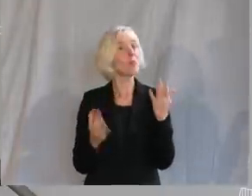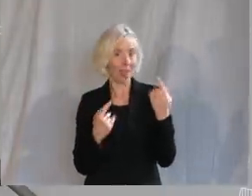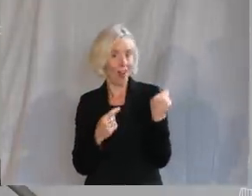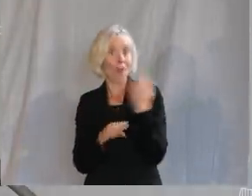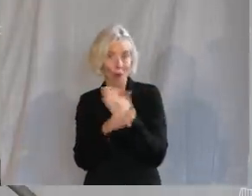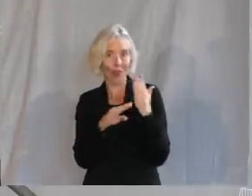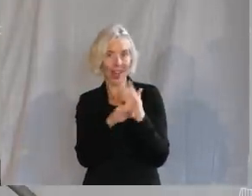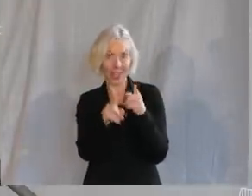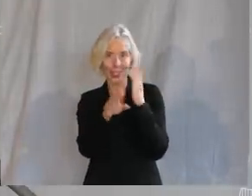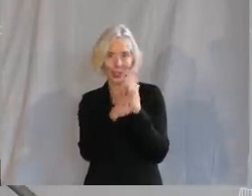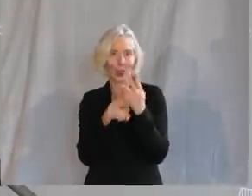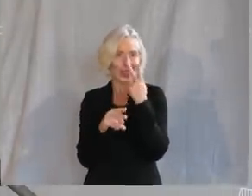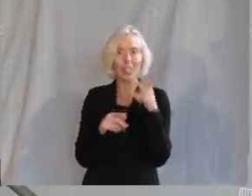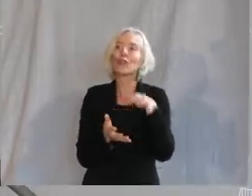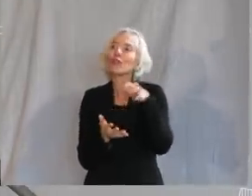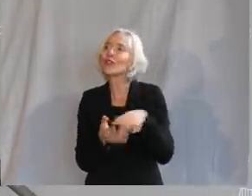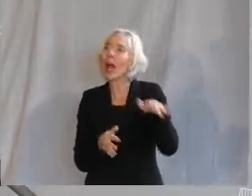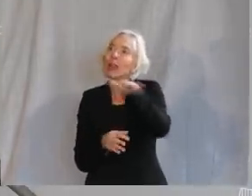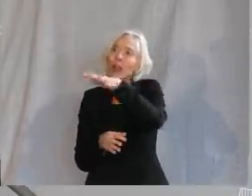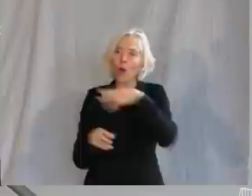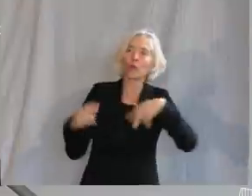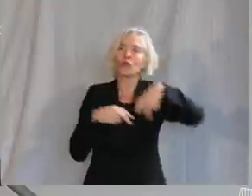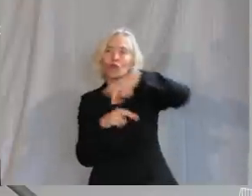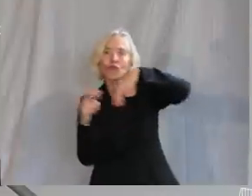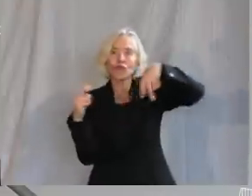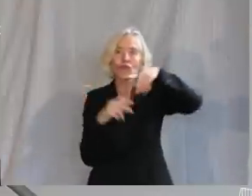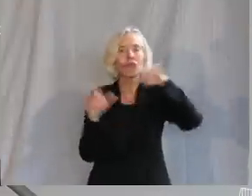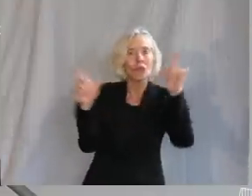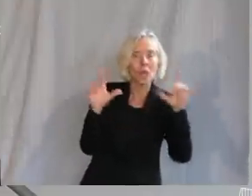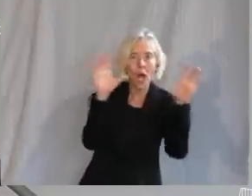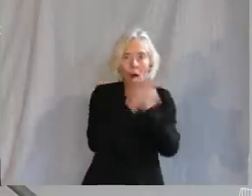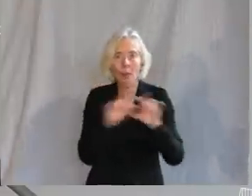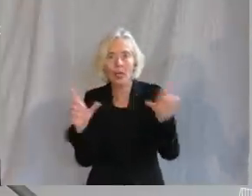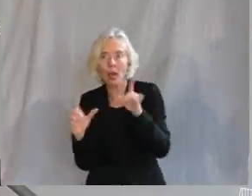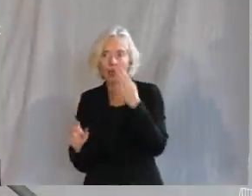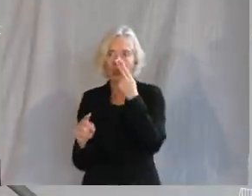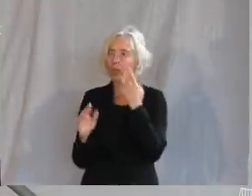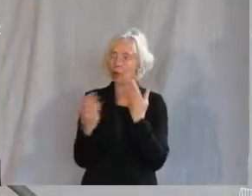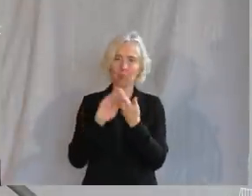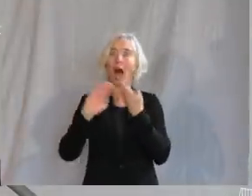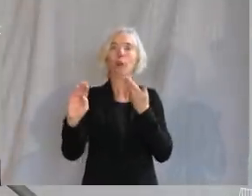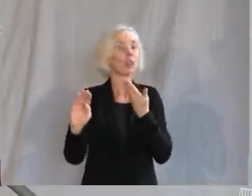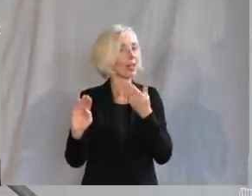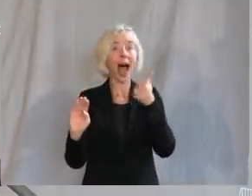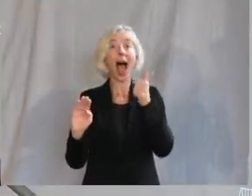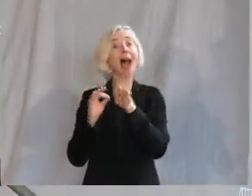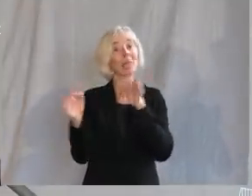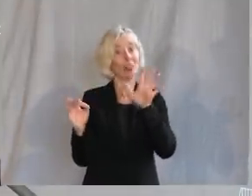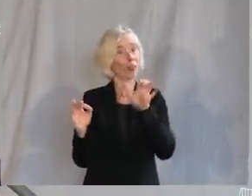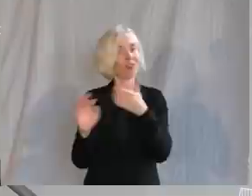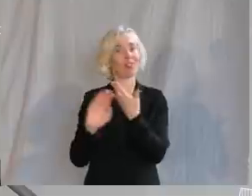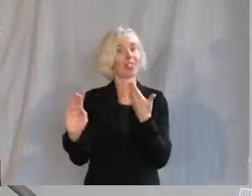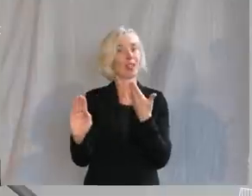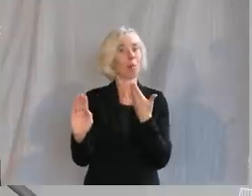die gerade den Abstand von 1,50 Meter nicht mehr so ganz einhalten. Und das Masketragen ist für manche wohl